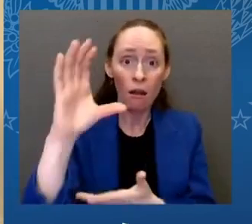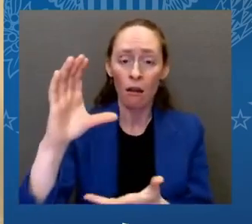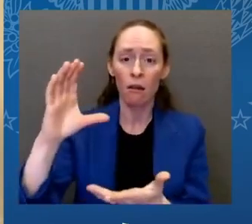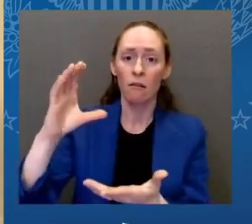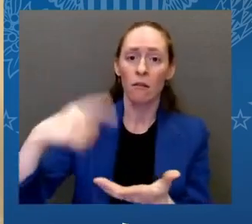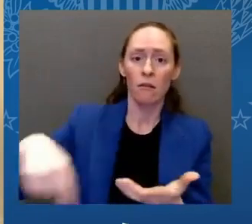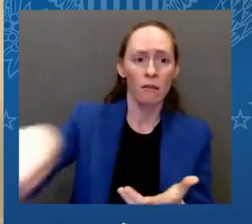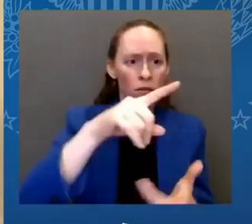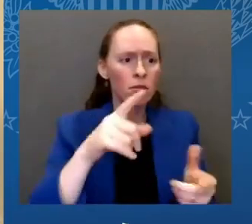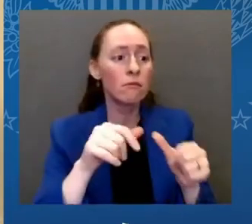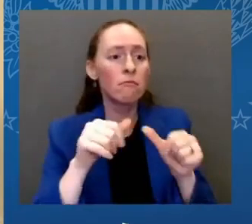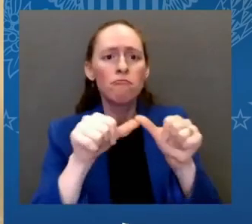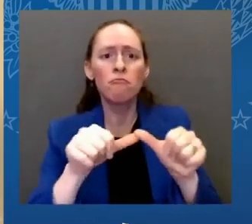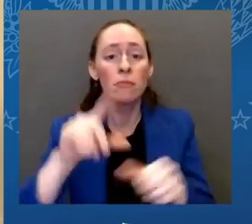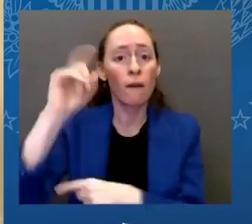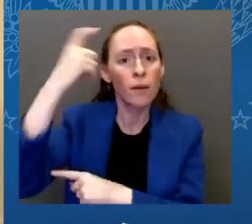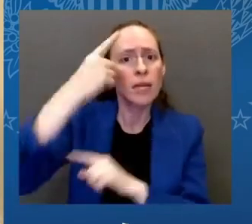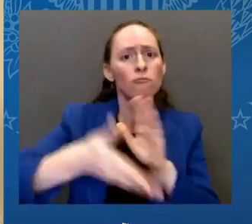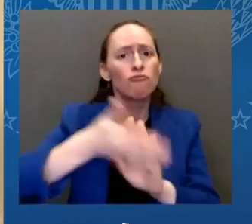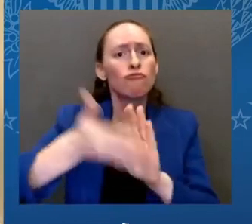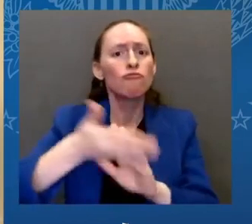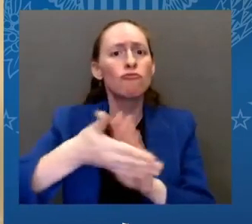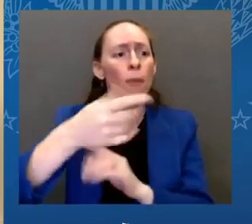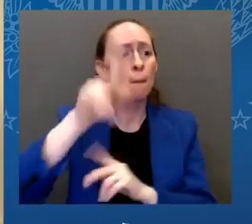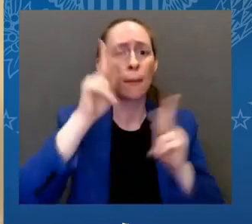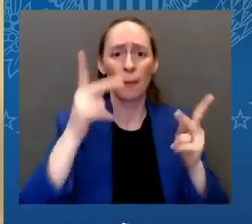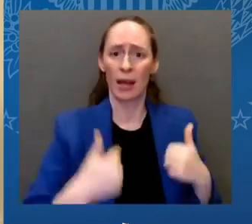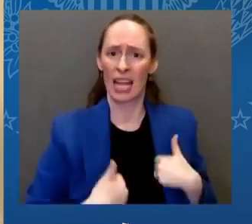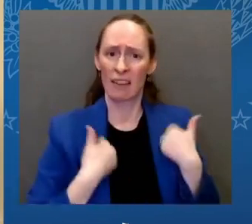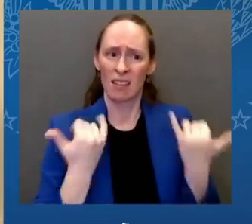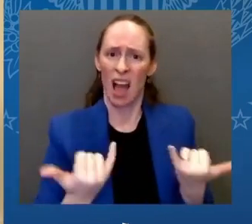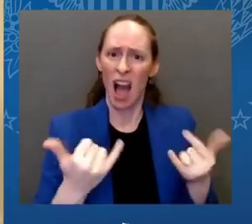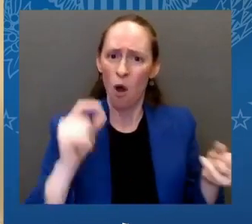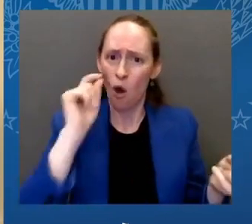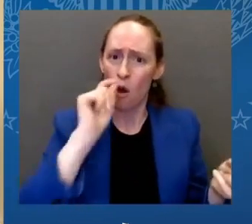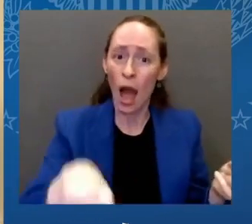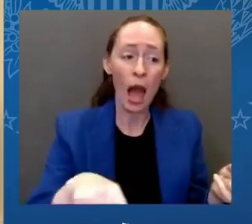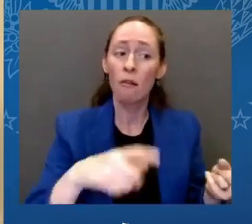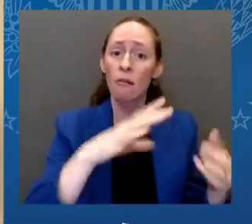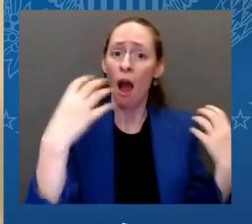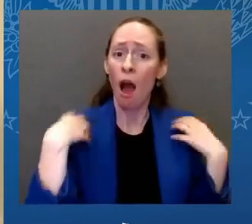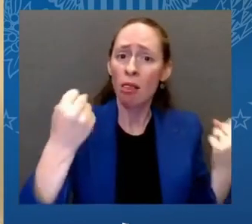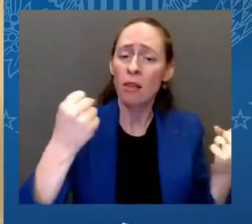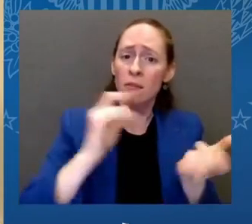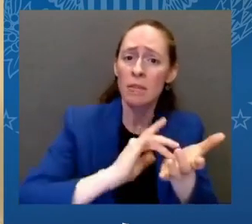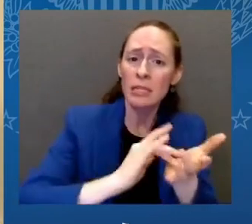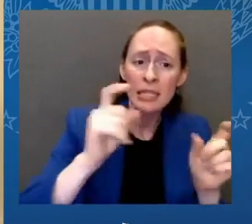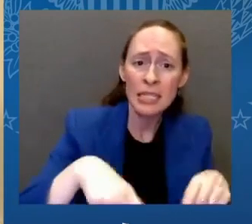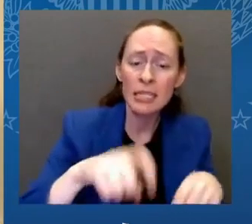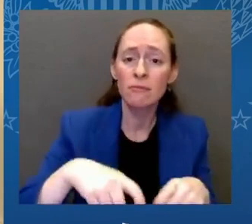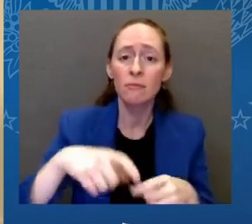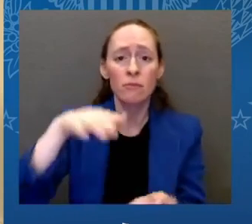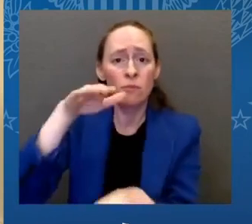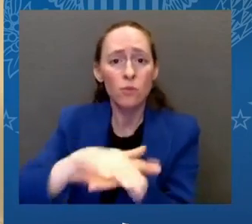пряму бюджетну допомогу в тому, щоб Україна могла надавати українцям